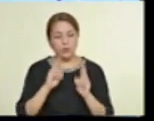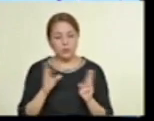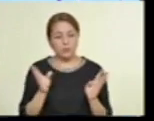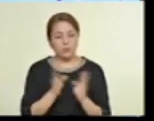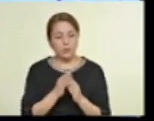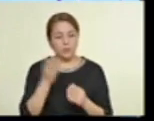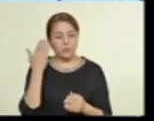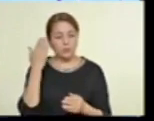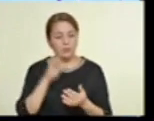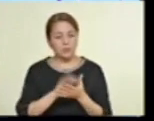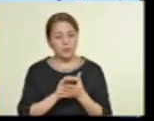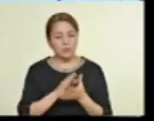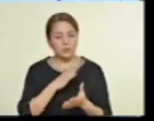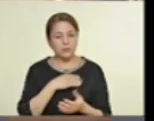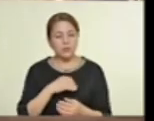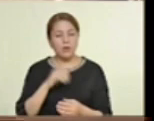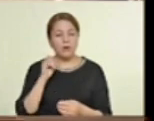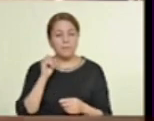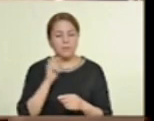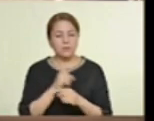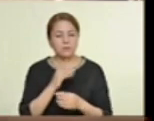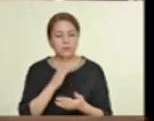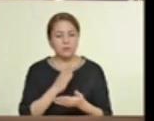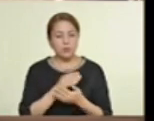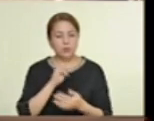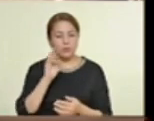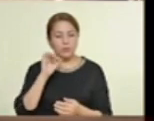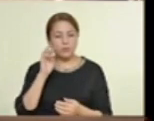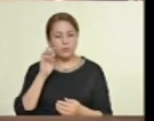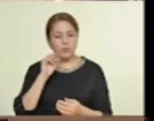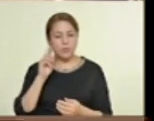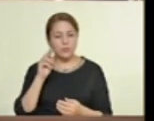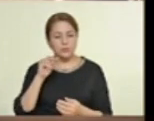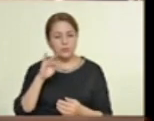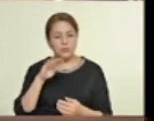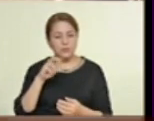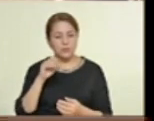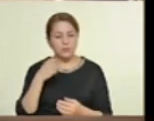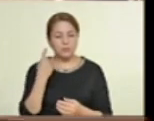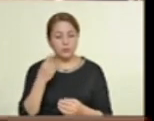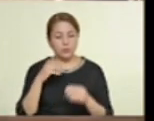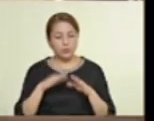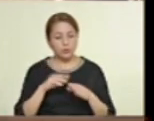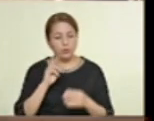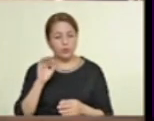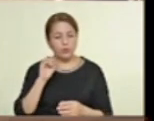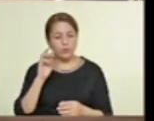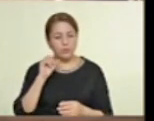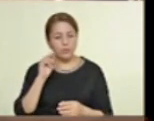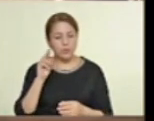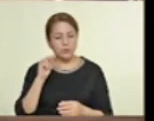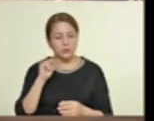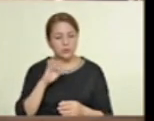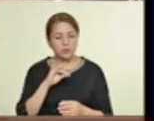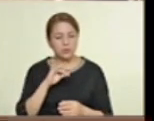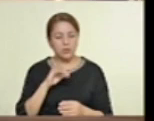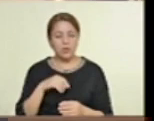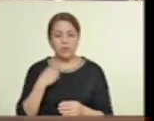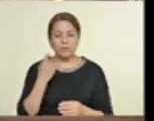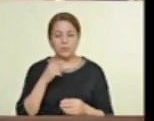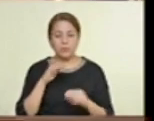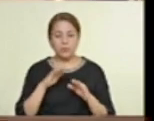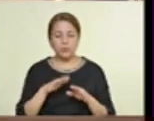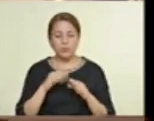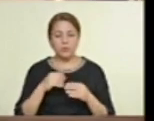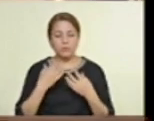tanishgan edik. Vazifadosh ko'makchilar esa bir o'rinda ko'makchi, bir o'rinda mustaqil